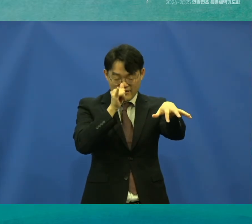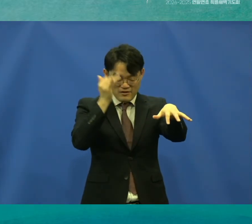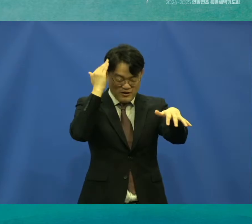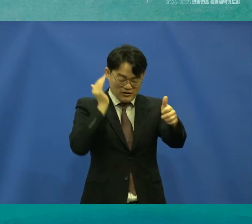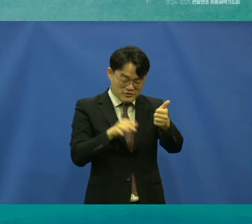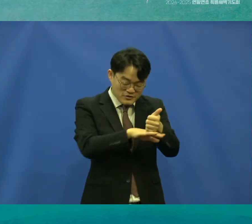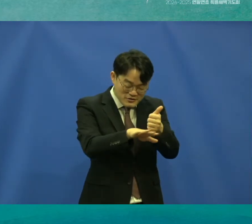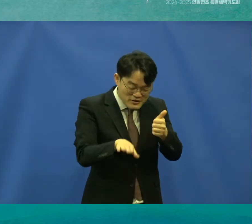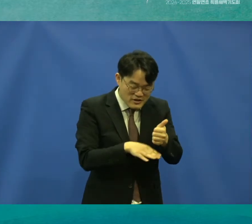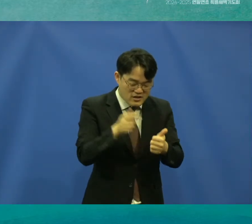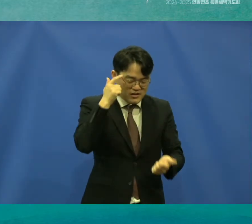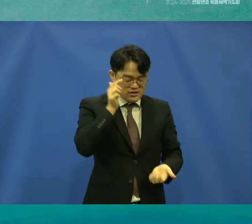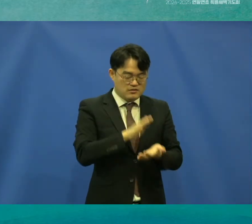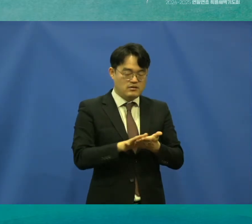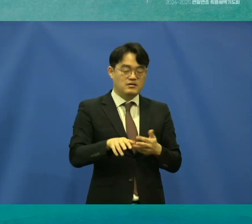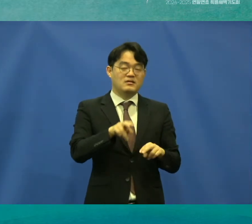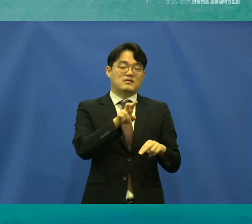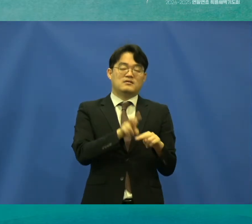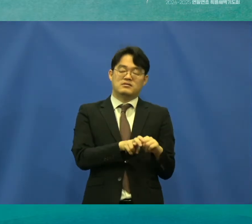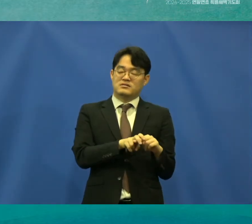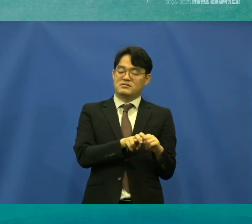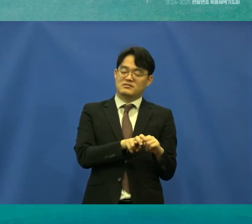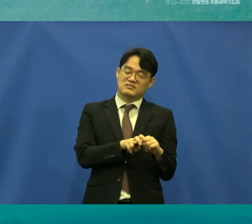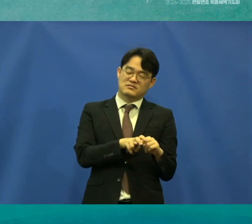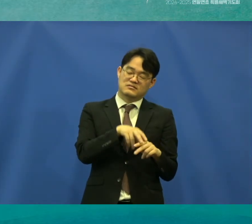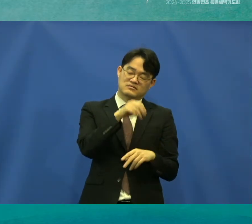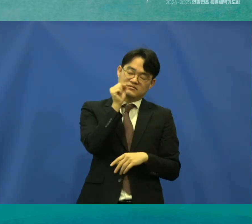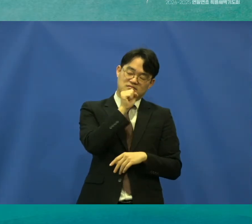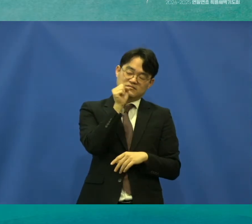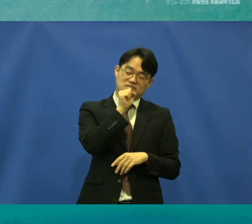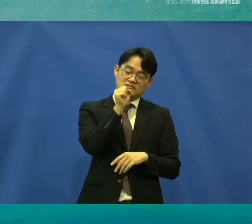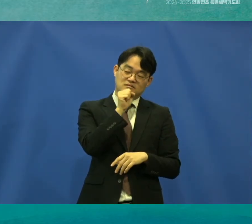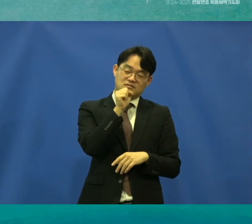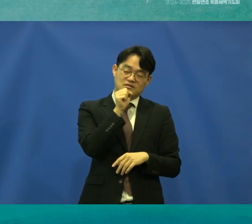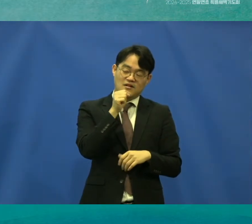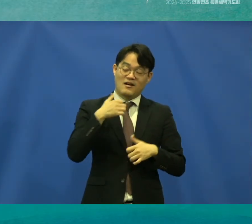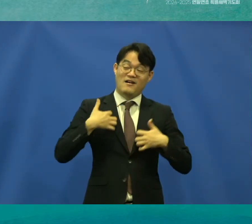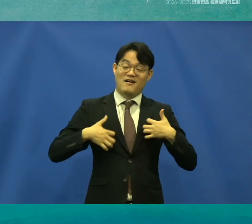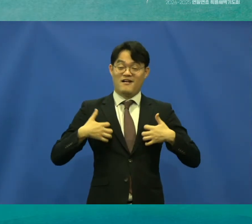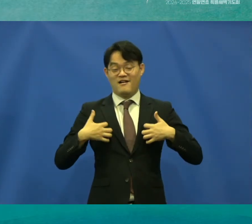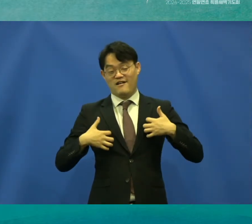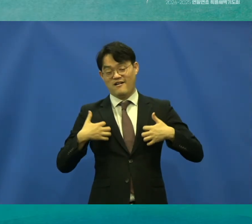아래에 그는 최초로 기쁜 얼굴을 하고 있습니다.